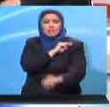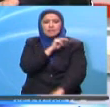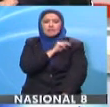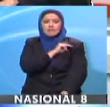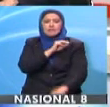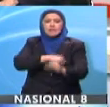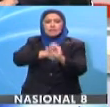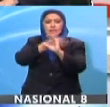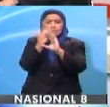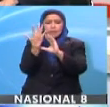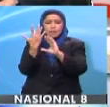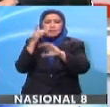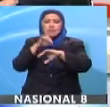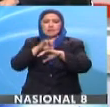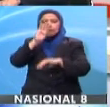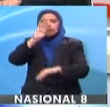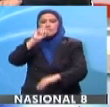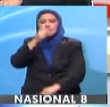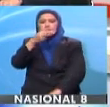ke-19 di